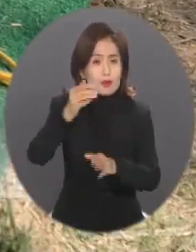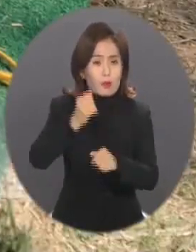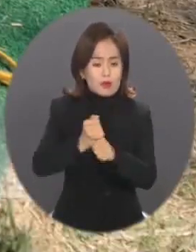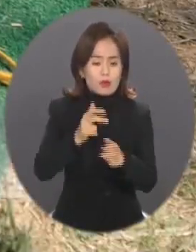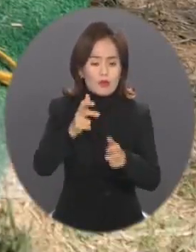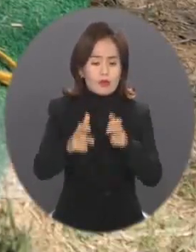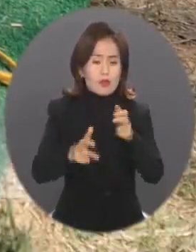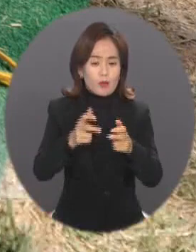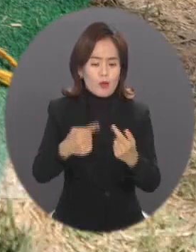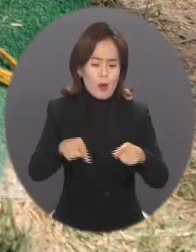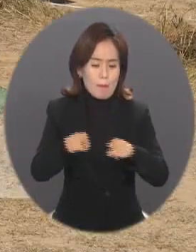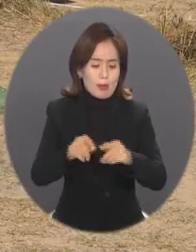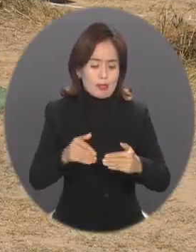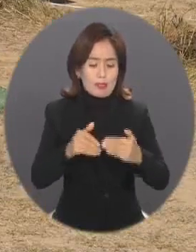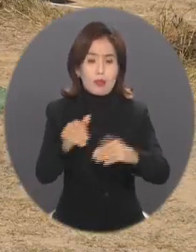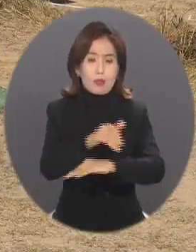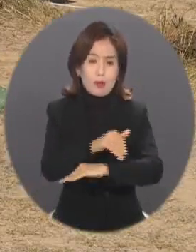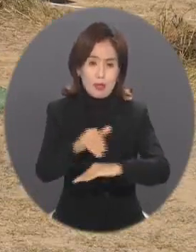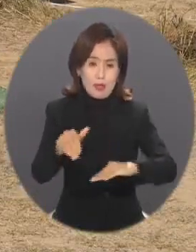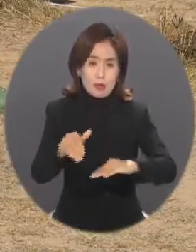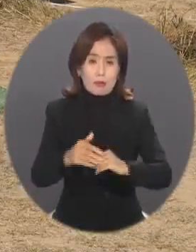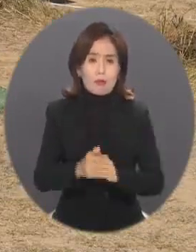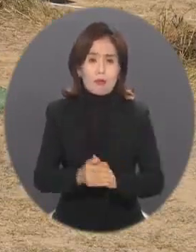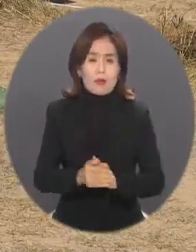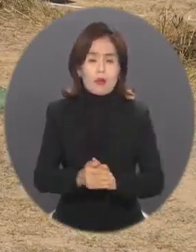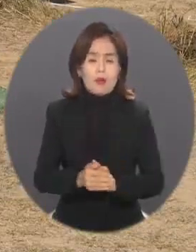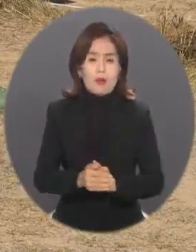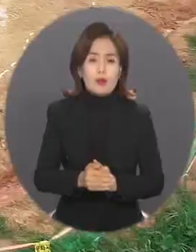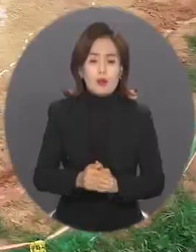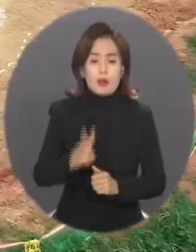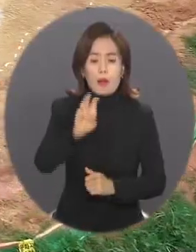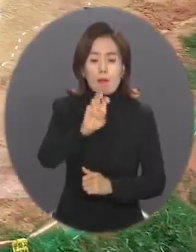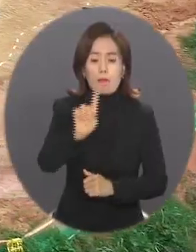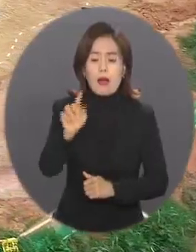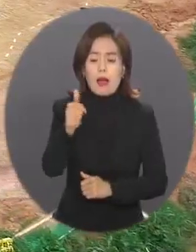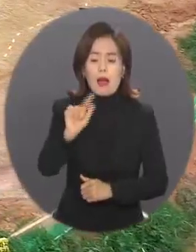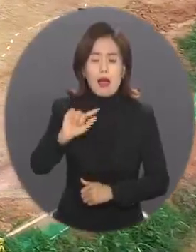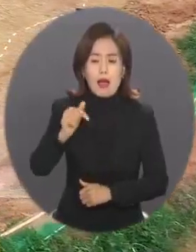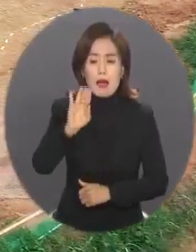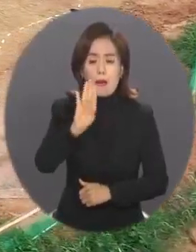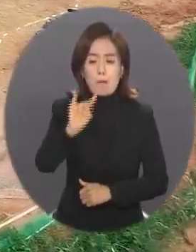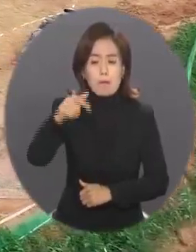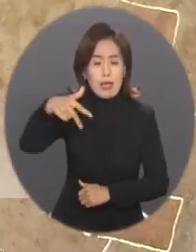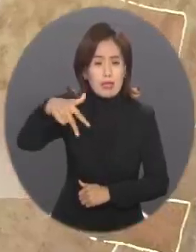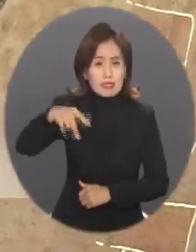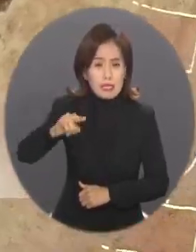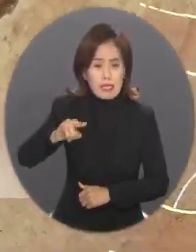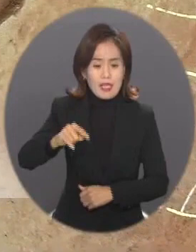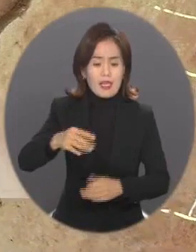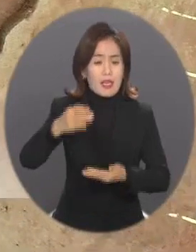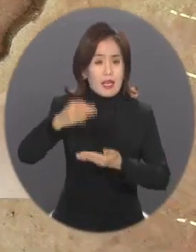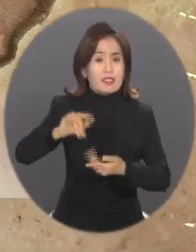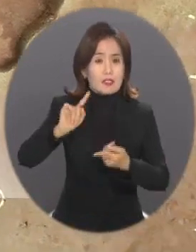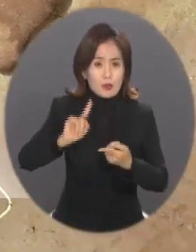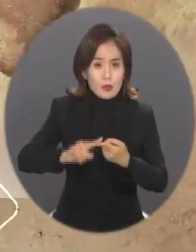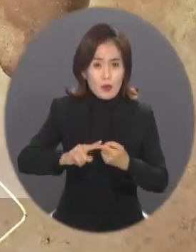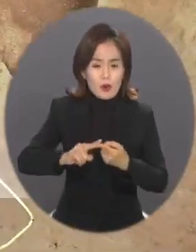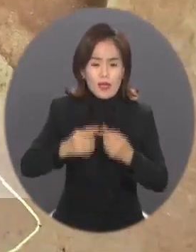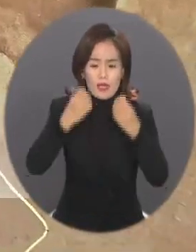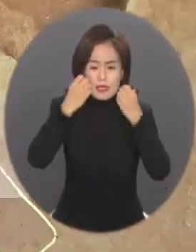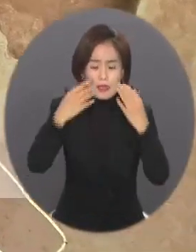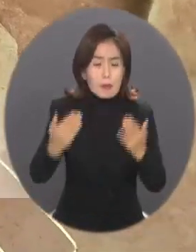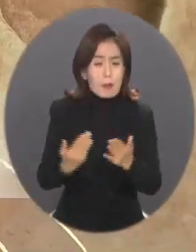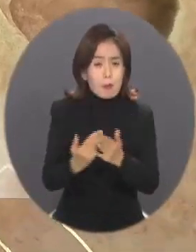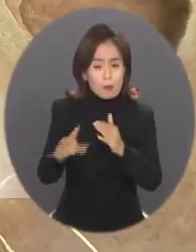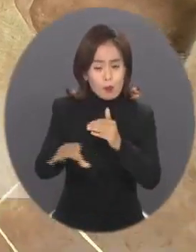사업가도 궤를 함께할 예정입니다. 특히 마흔 백제 문화 발원지인 영산강의 인문학적 가치와 시도 상생과 통합의